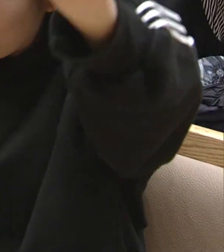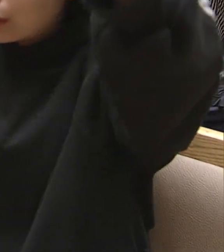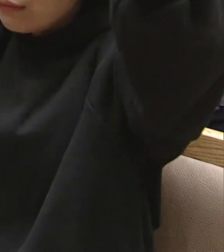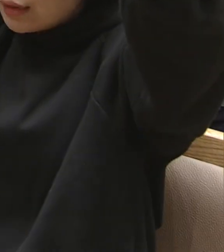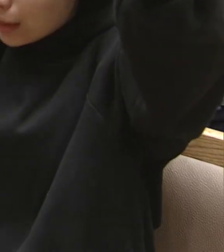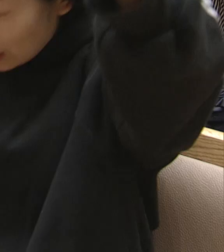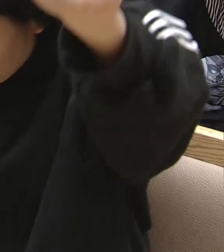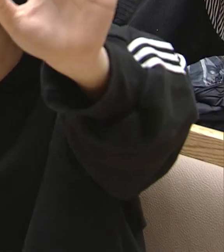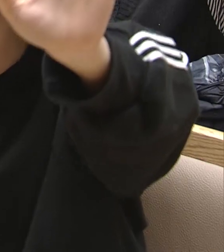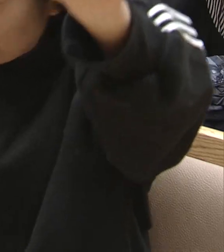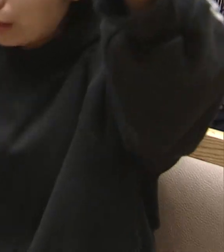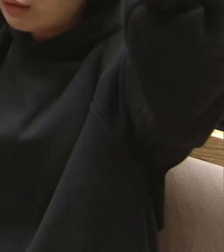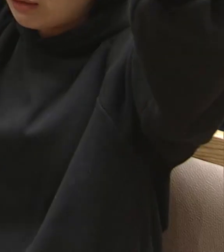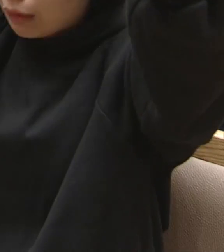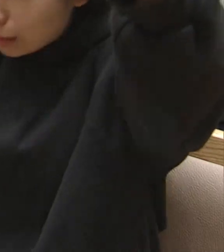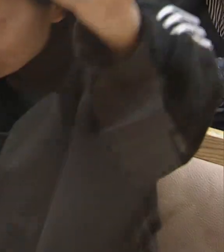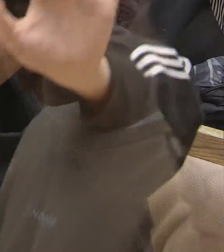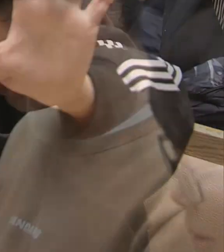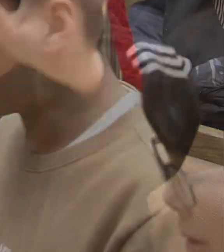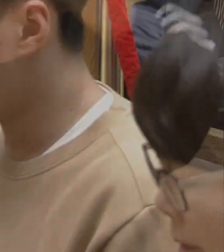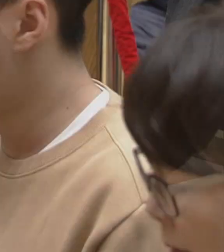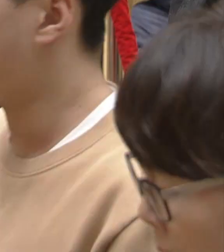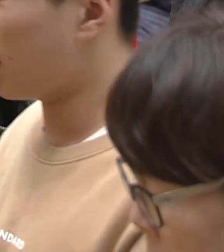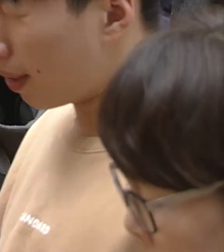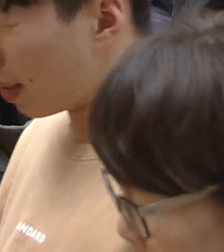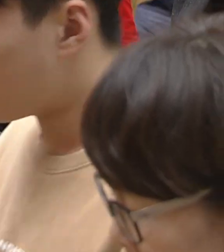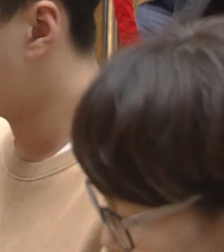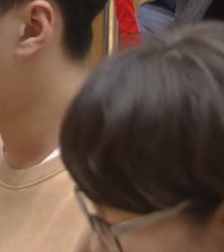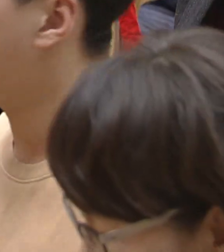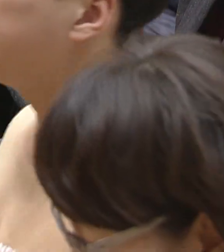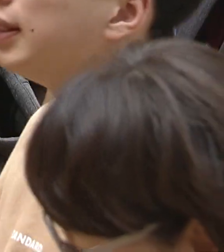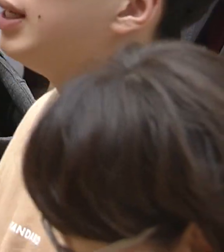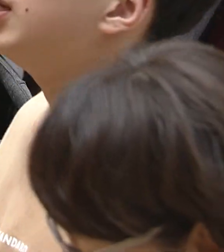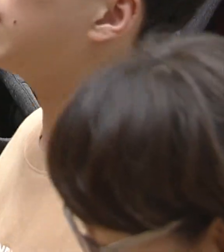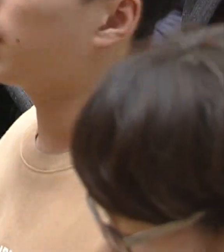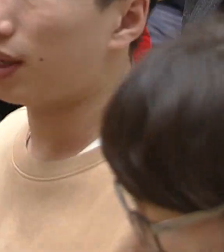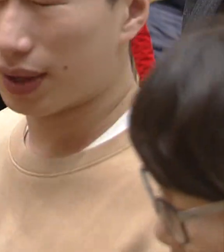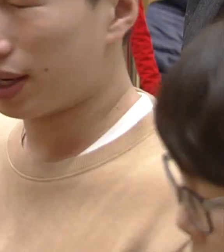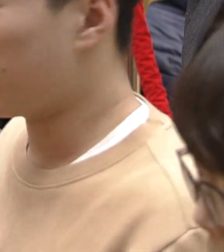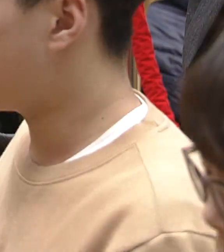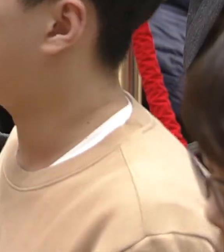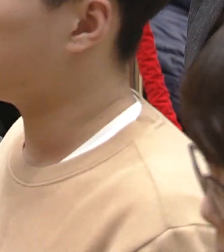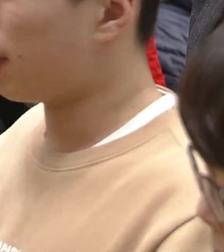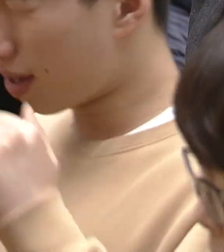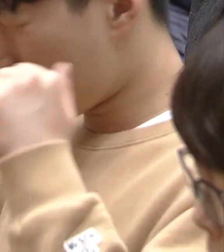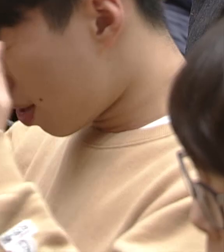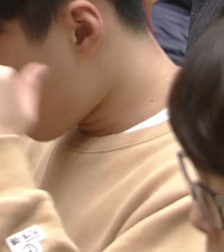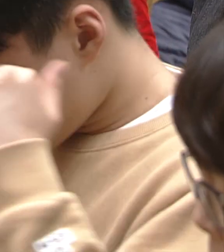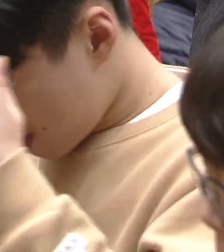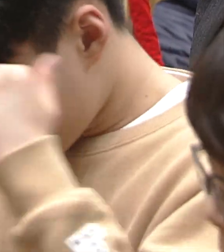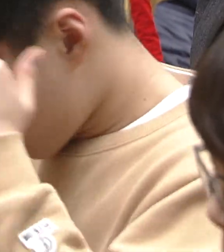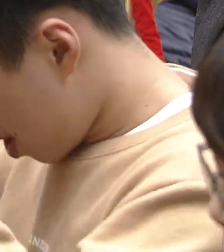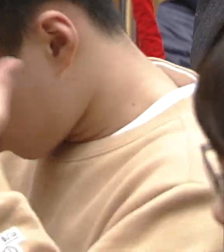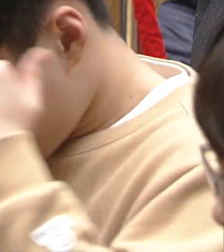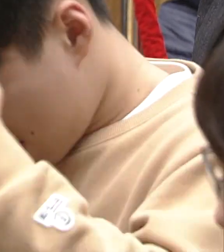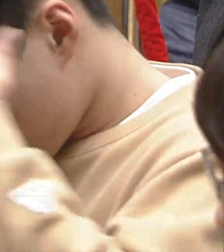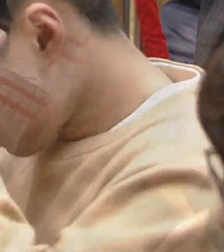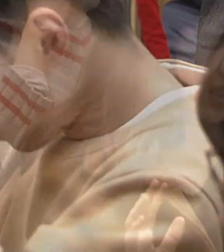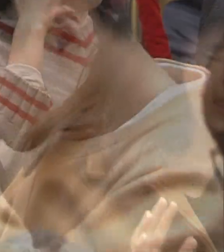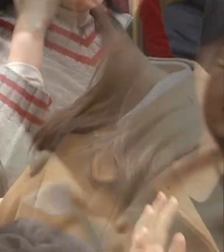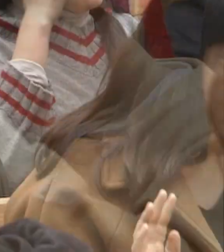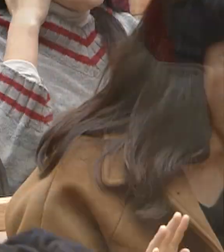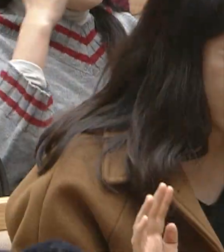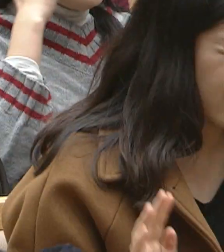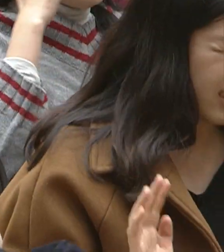외식과 거짓과 아버지 주님 앞에 거짓된 모습과 아버지 수많은 사람을 속이는 모습으로 내가